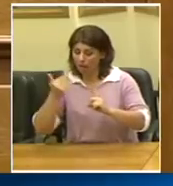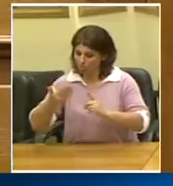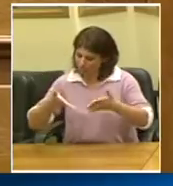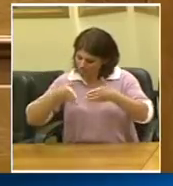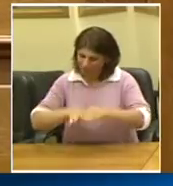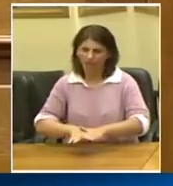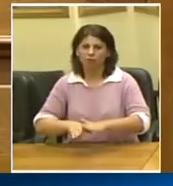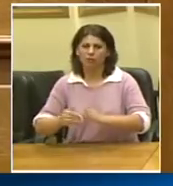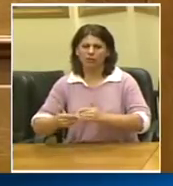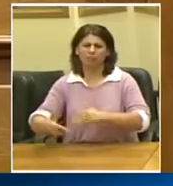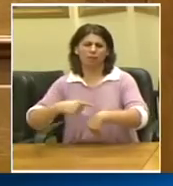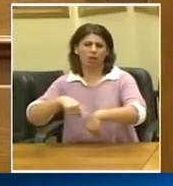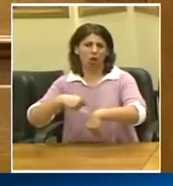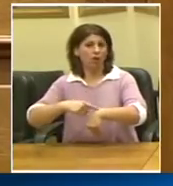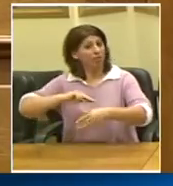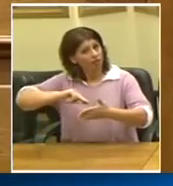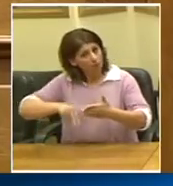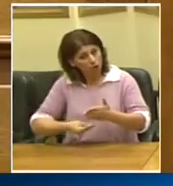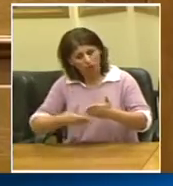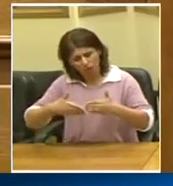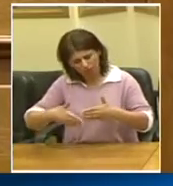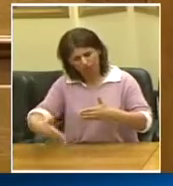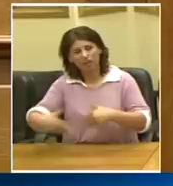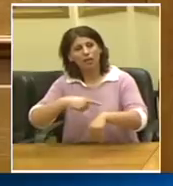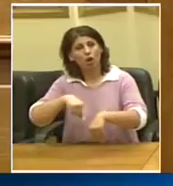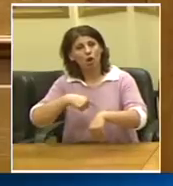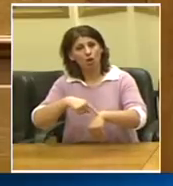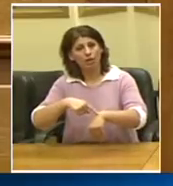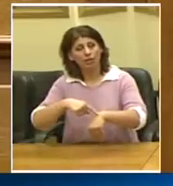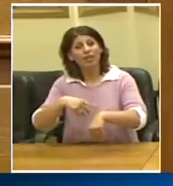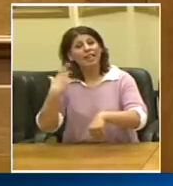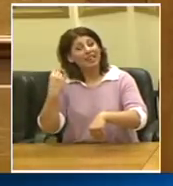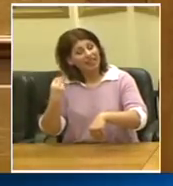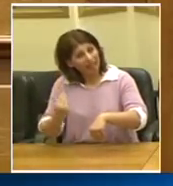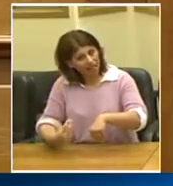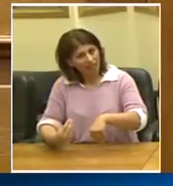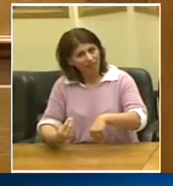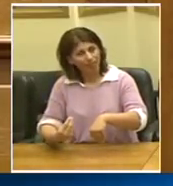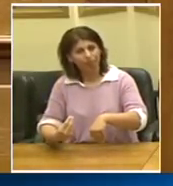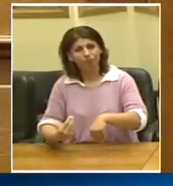σε λίγες ώρες και θα υπογράψουμε σε λίγες ώρες είναι και καλή, αλλά και